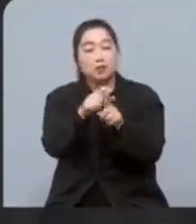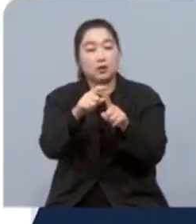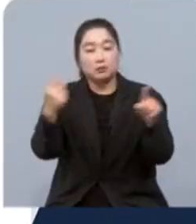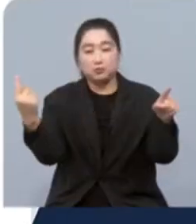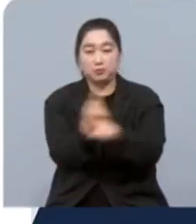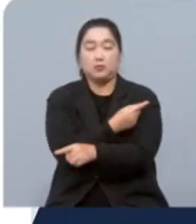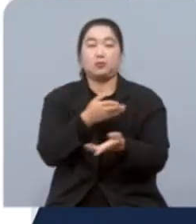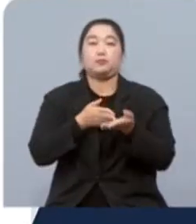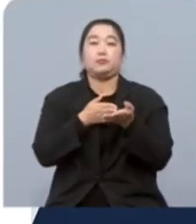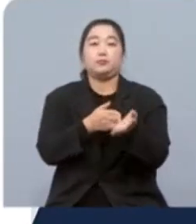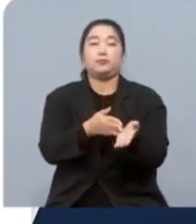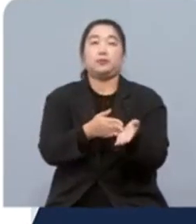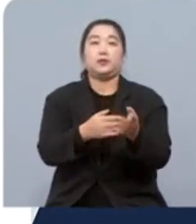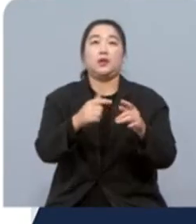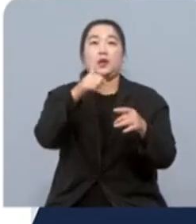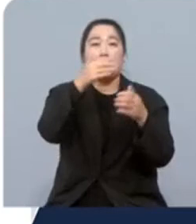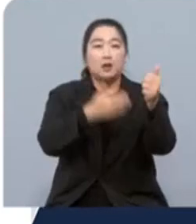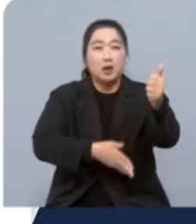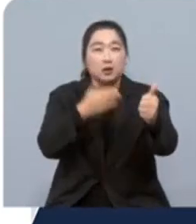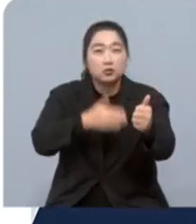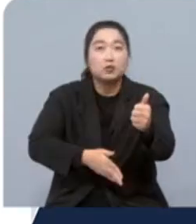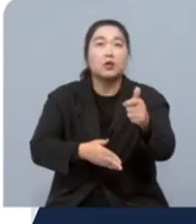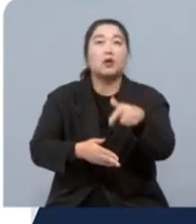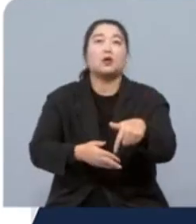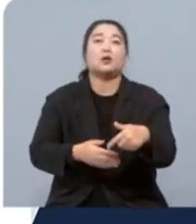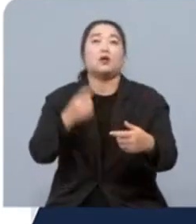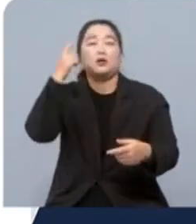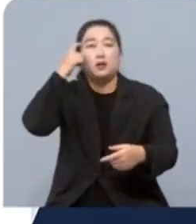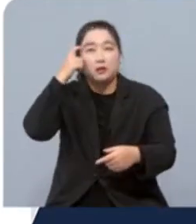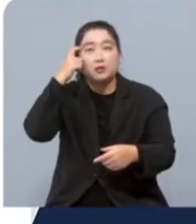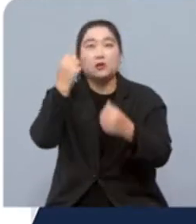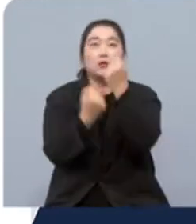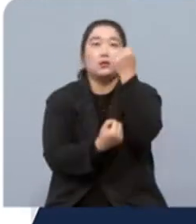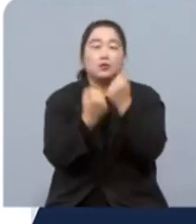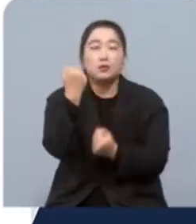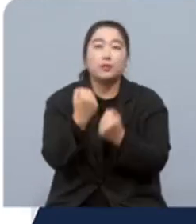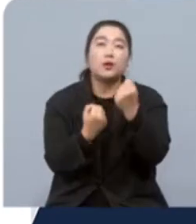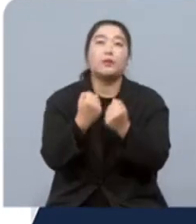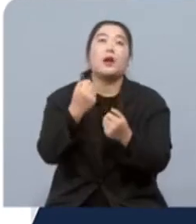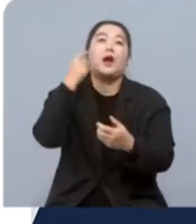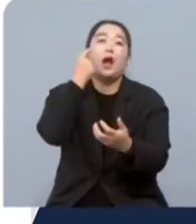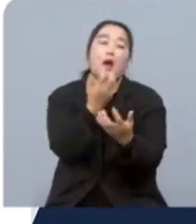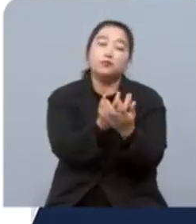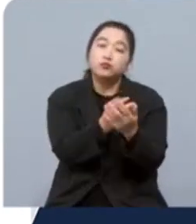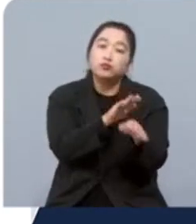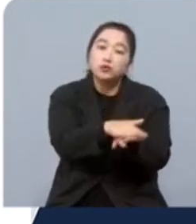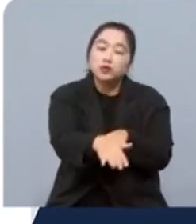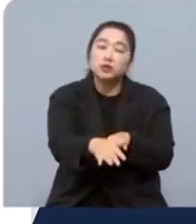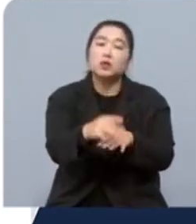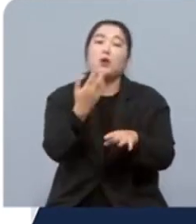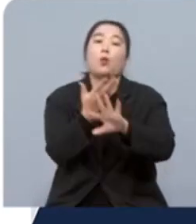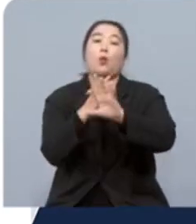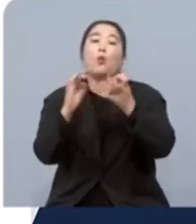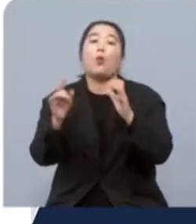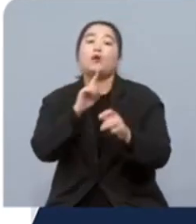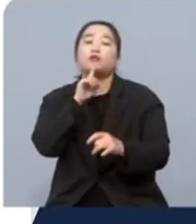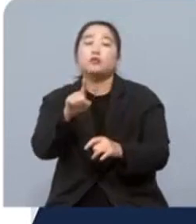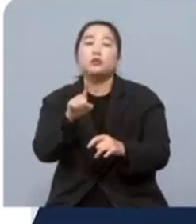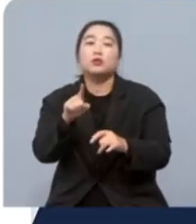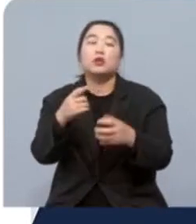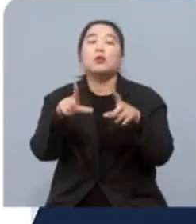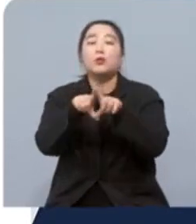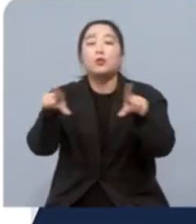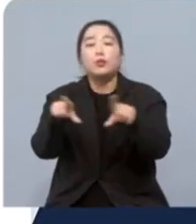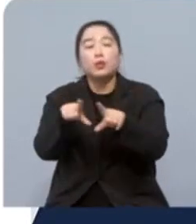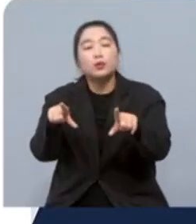내놨습니다. 강구하여, 사료됨, 소명하고 등의 한자식 표현이나 모니터링 같은 외래어를 우리말이나